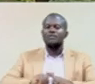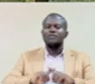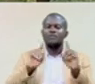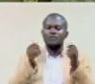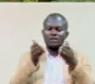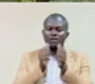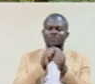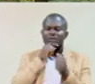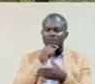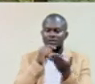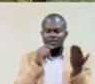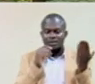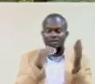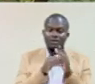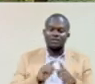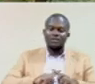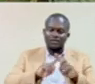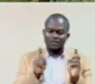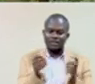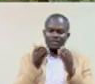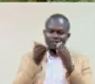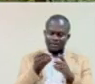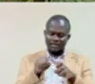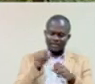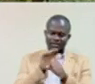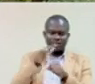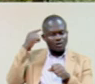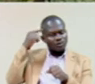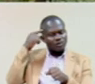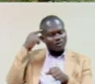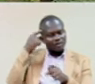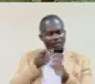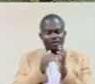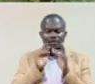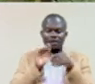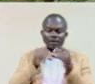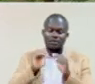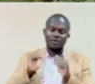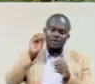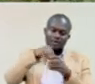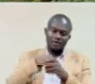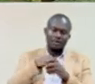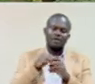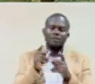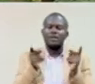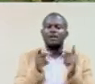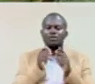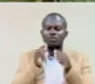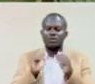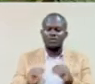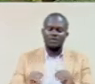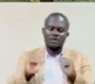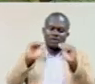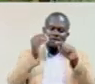rihari n'umugabo. Itandukanyirizo riba rishingiye ku myumvire cyane abantu bakuriyemo na societe umuntu yakuriyemo, ariko